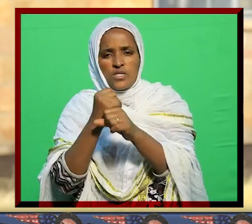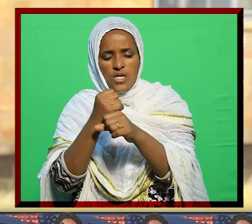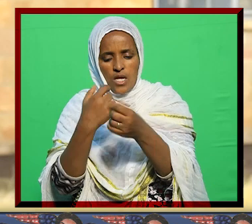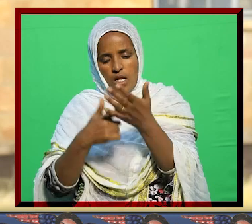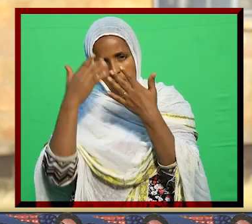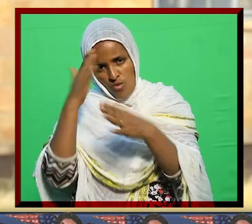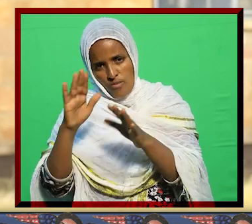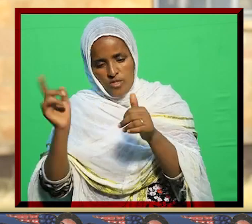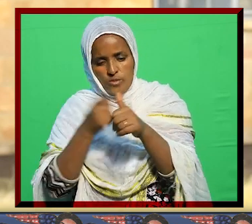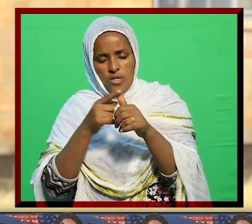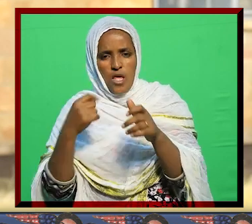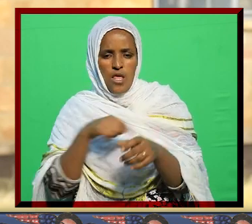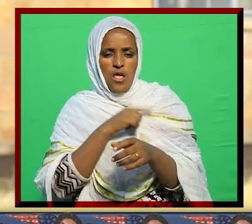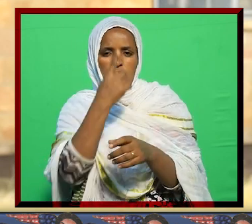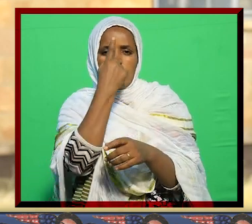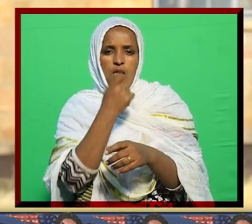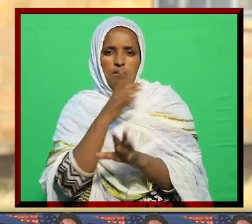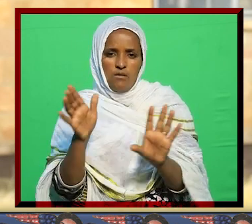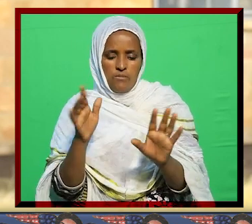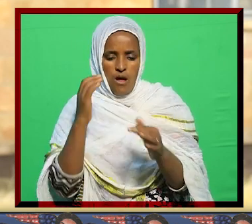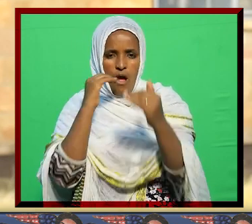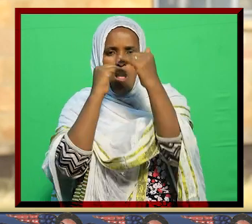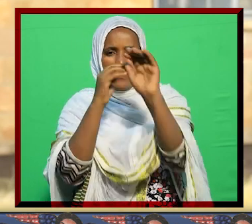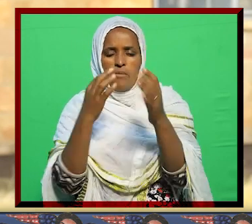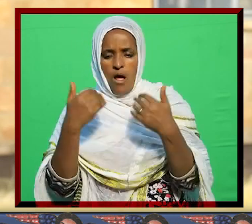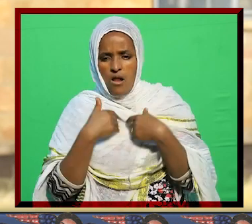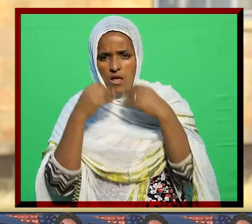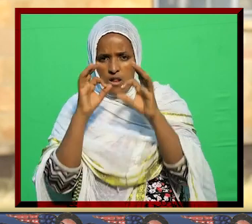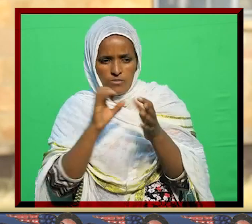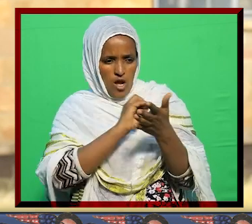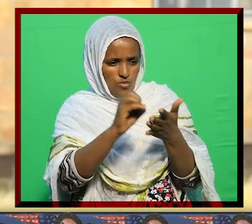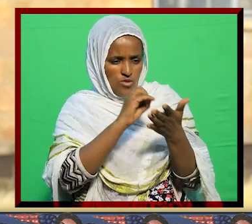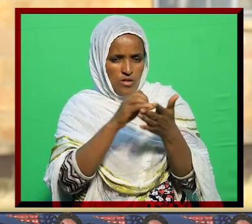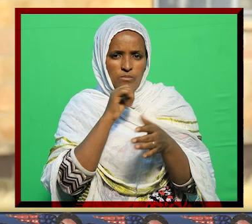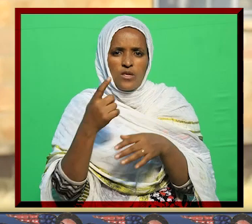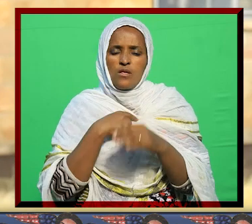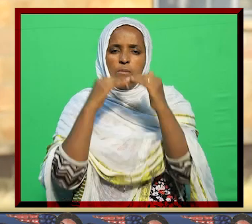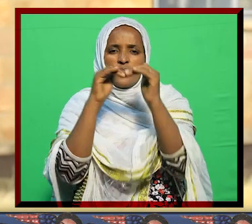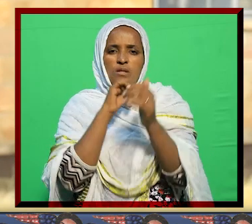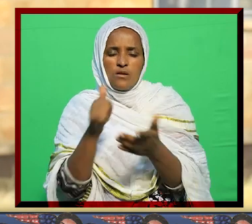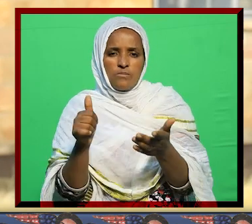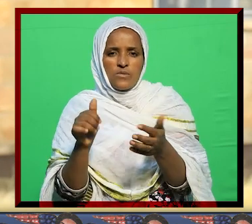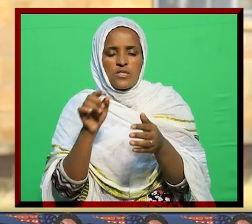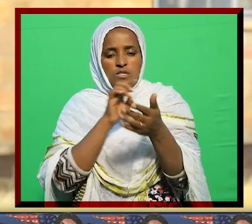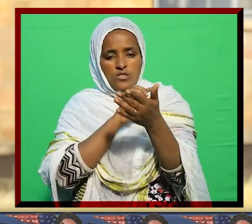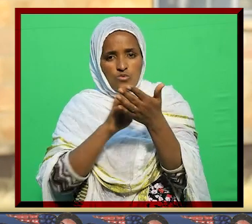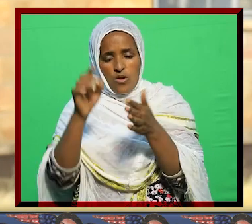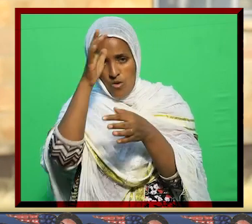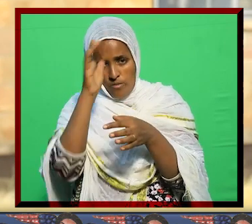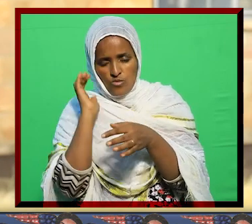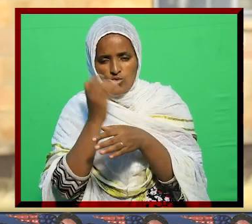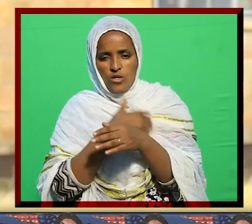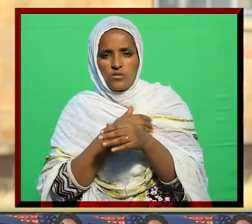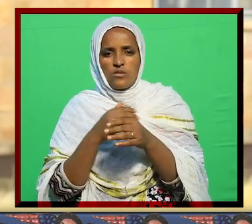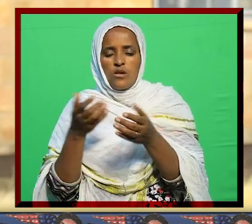ይሄን አናውቀውም። ሲጀምር የኛም ጥያቄ አይደለም፣ አቅማችንም አይደለም። አለ የለም ገሌ ጻድቅ ነው አይደለም፣ የኛ መጠን አይደለም። ቅድስና እንደውም